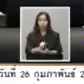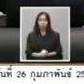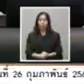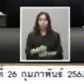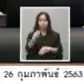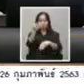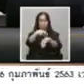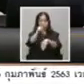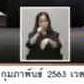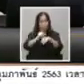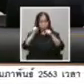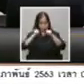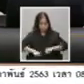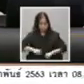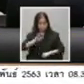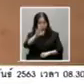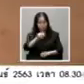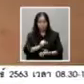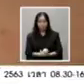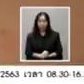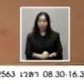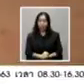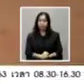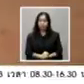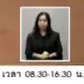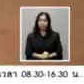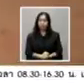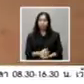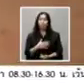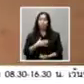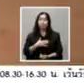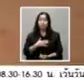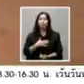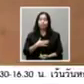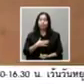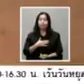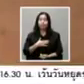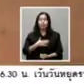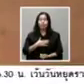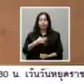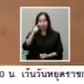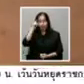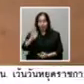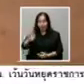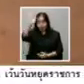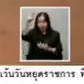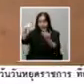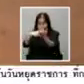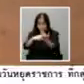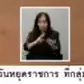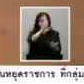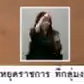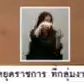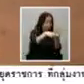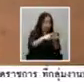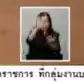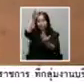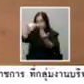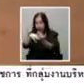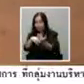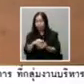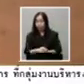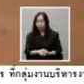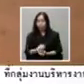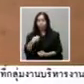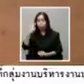านวินิจฉัยด้วยนะคะ กับผมเองก็รับฟังคำประท้วงของท่านชินวร